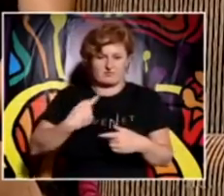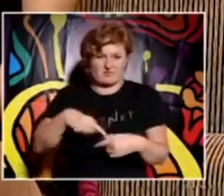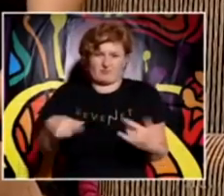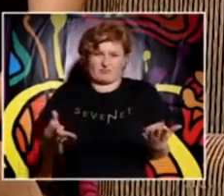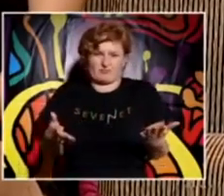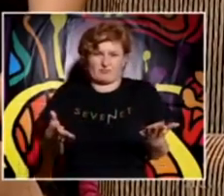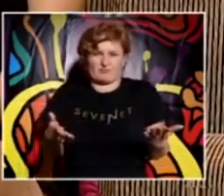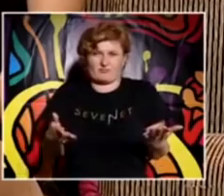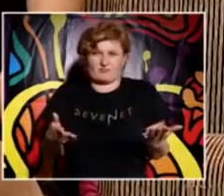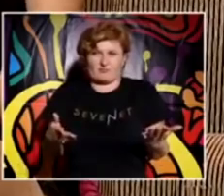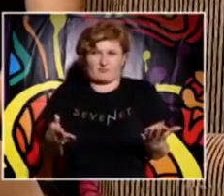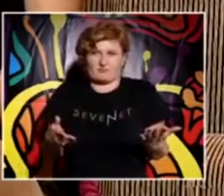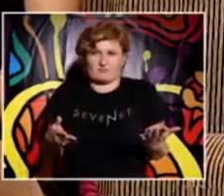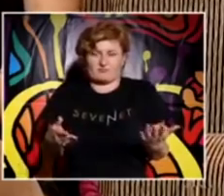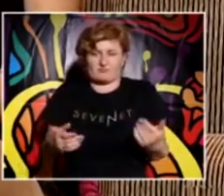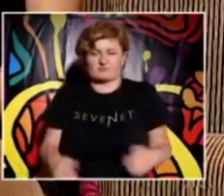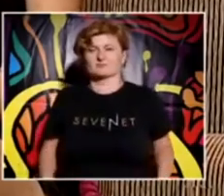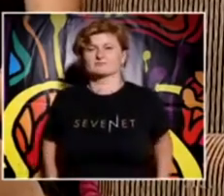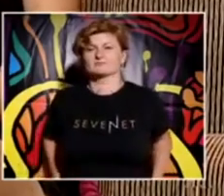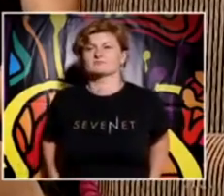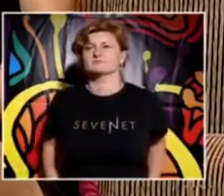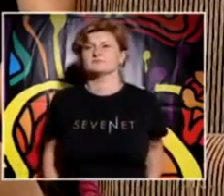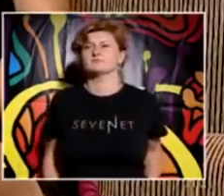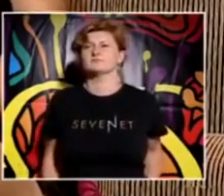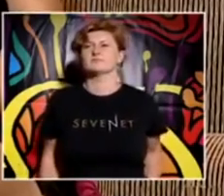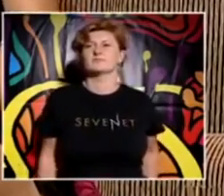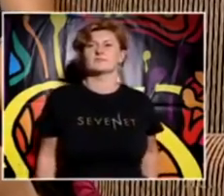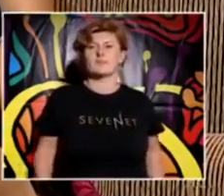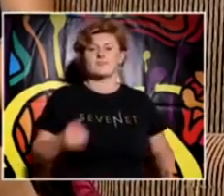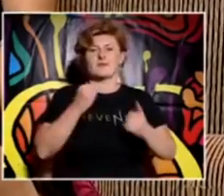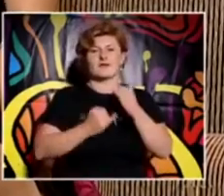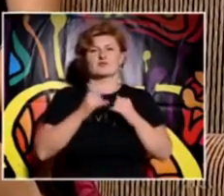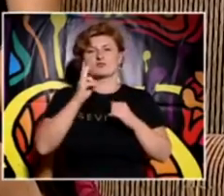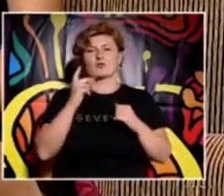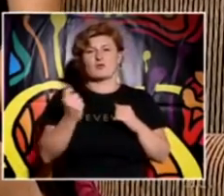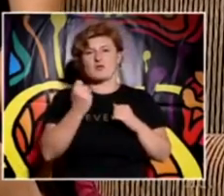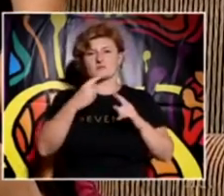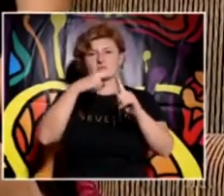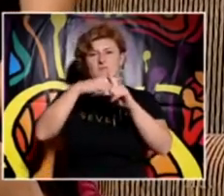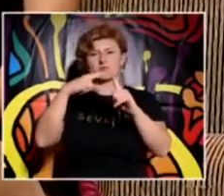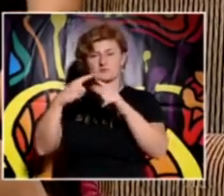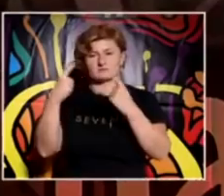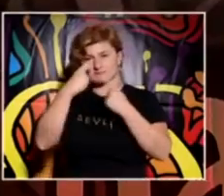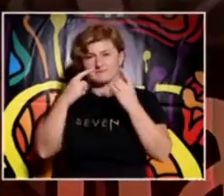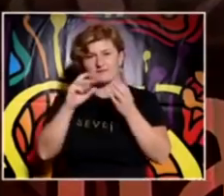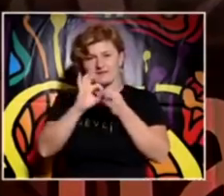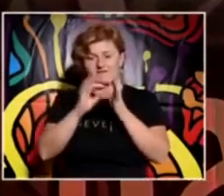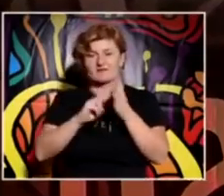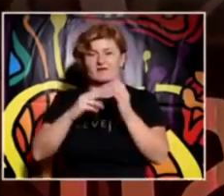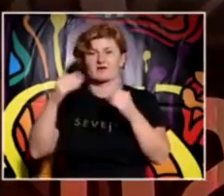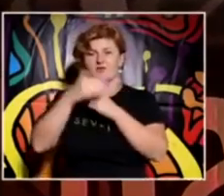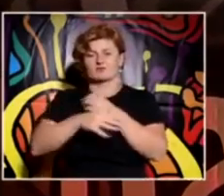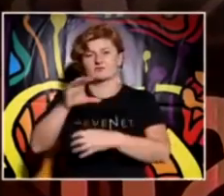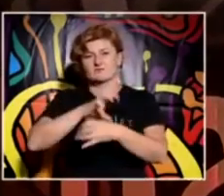no wiadomo, że w ogóle zmieniać się wszystko. Też wydaje mi się, jak ktoś jedzie z takim pozytywnym nastawieniem nawet na koniec świata, to raczej